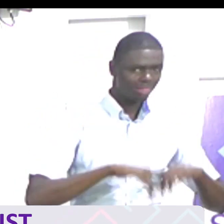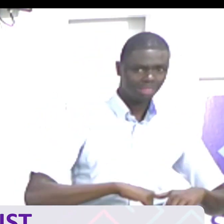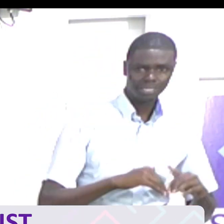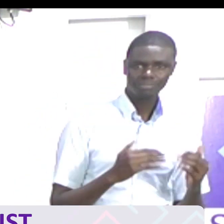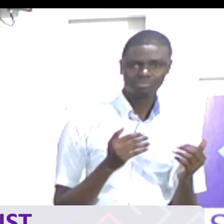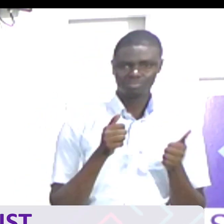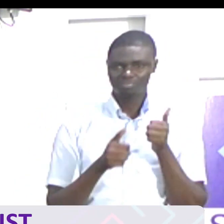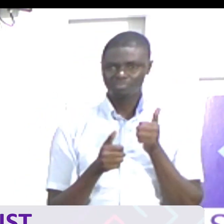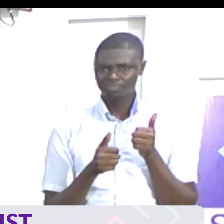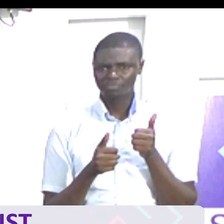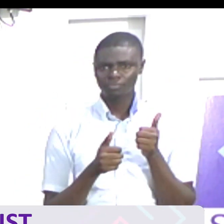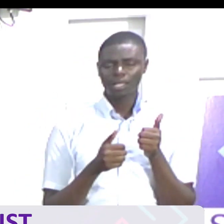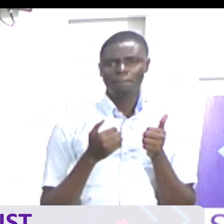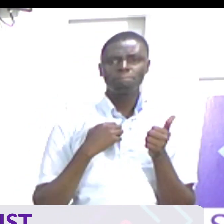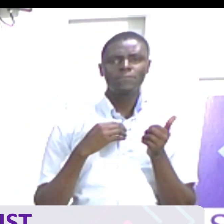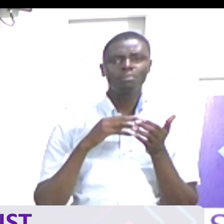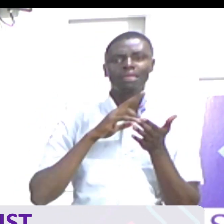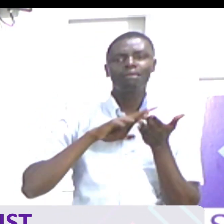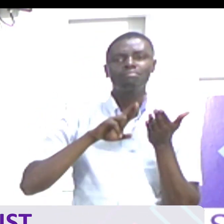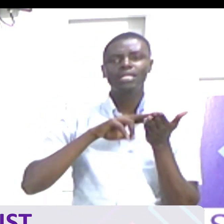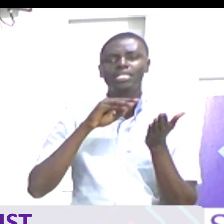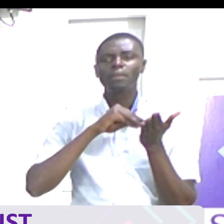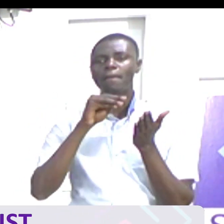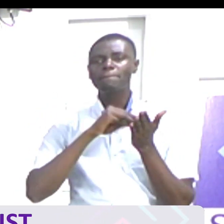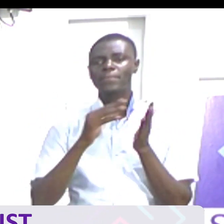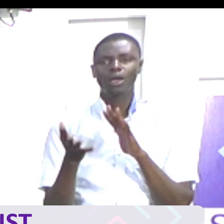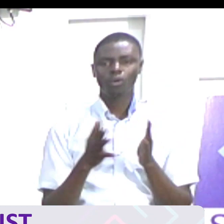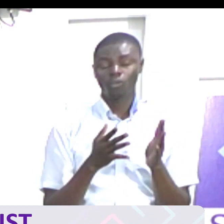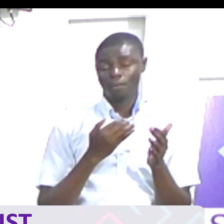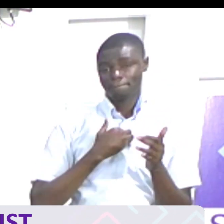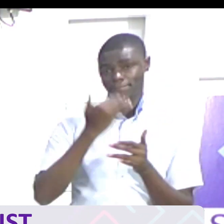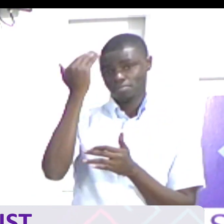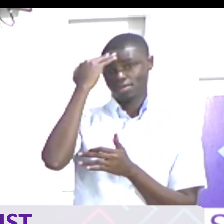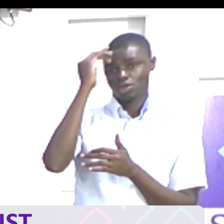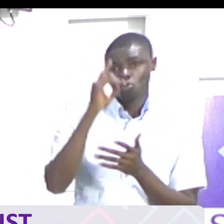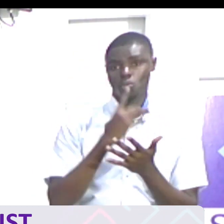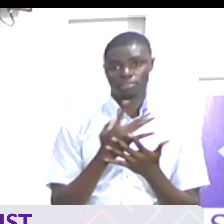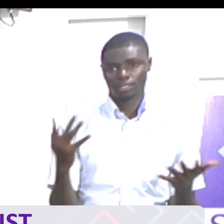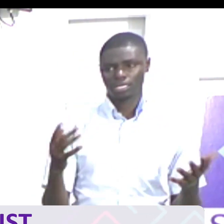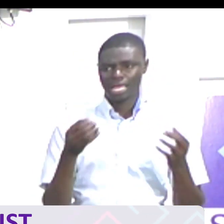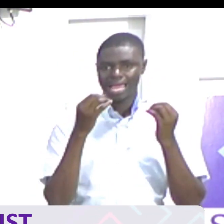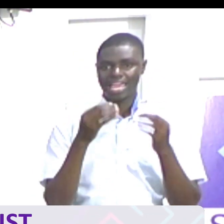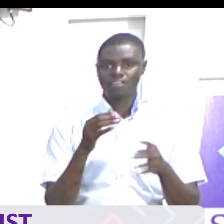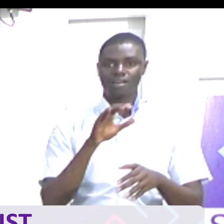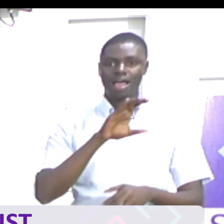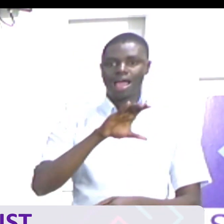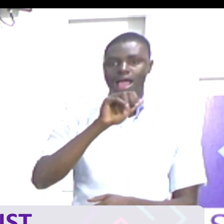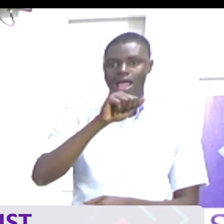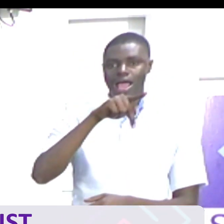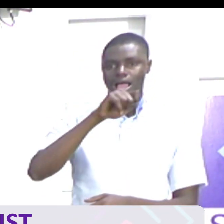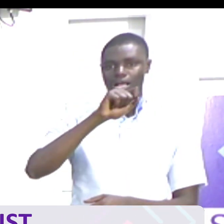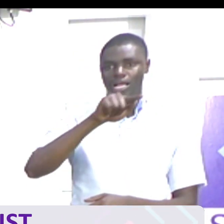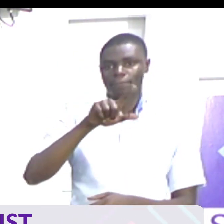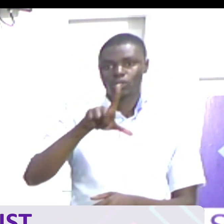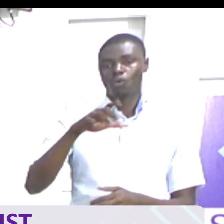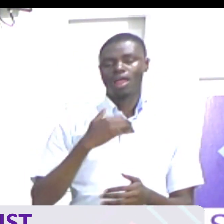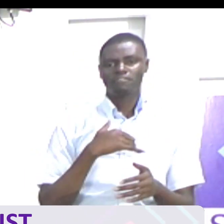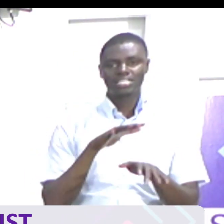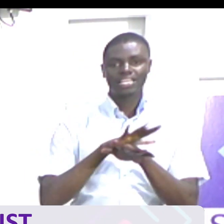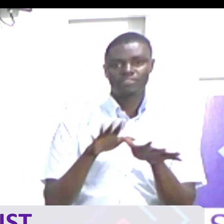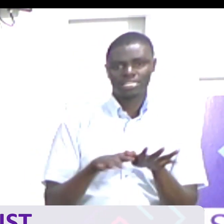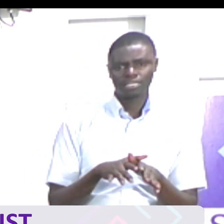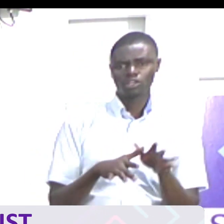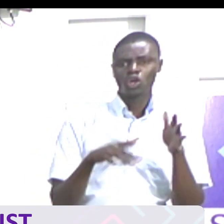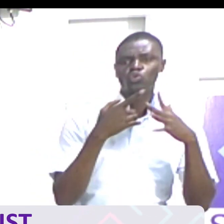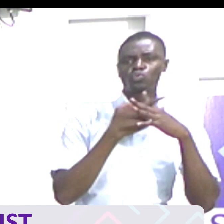kufunga. Nitalipa aje rent? Kweli. Mimi najiwanga tu kitu moja. Ukiwa na capital ndio kila kitu. Right. Ndio